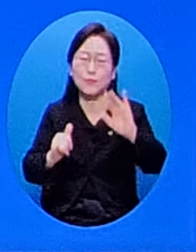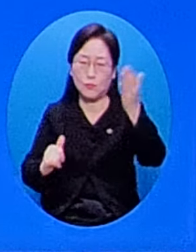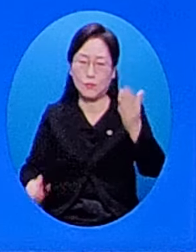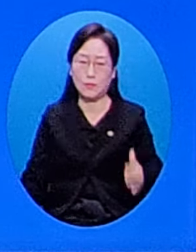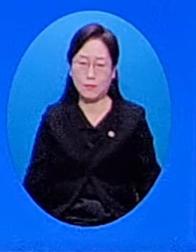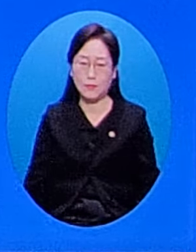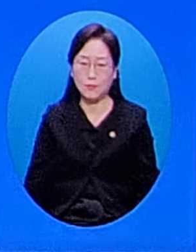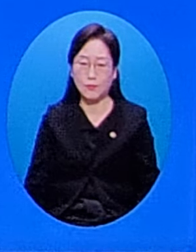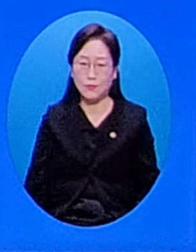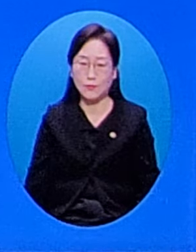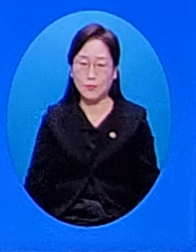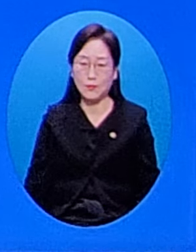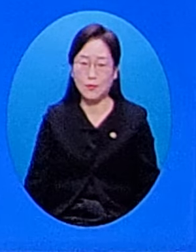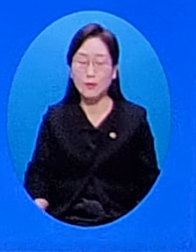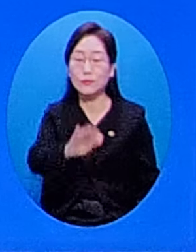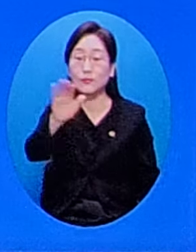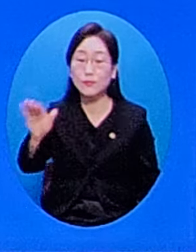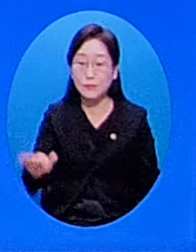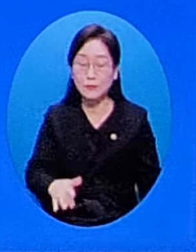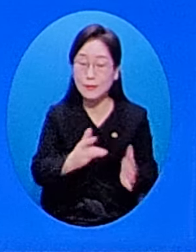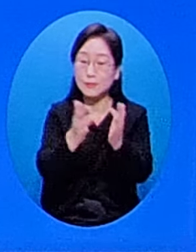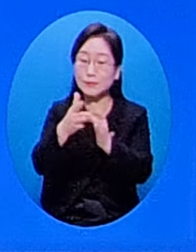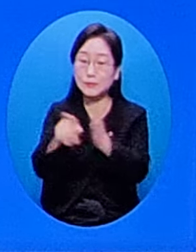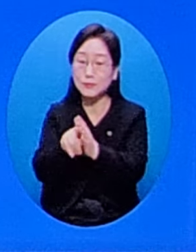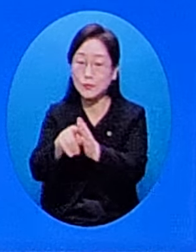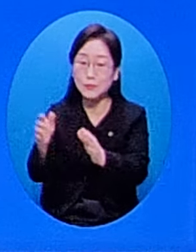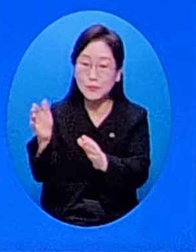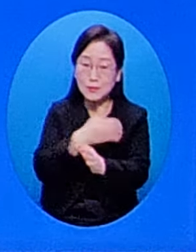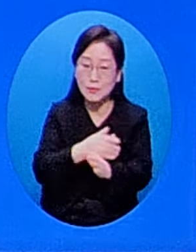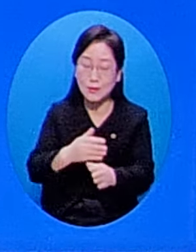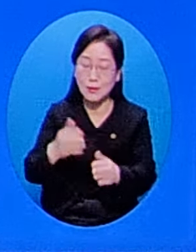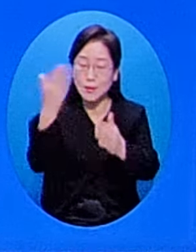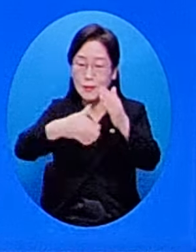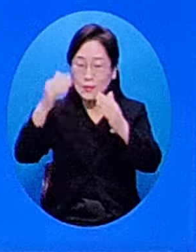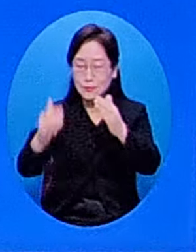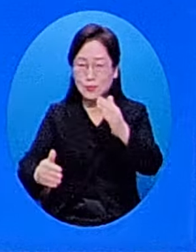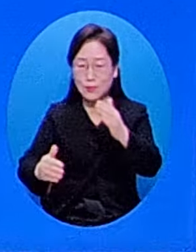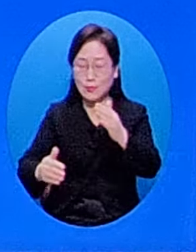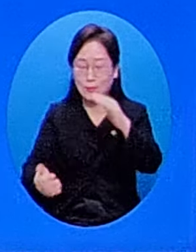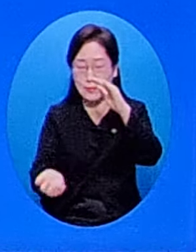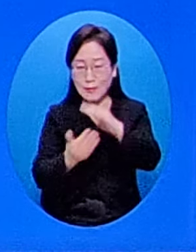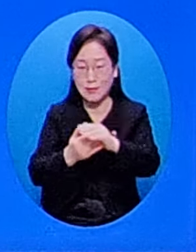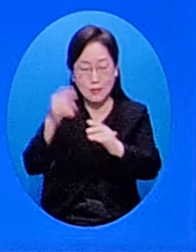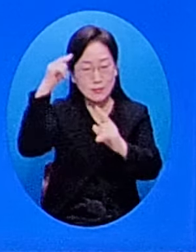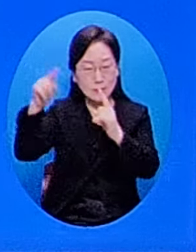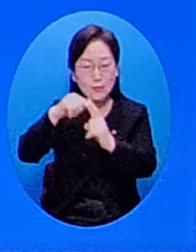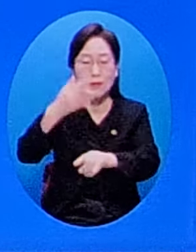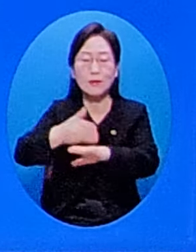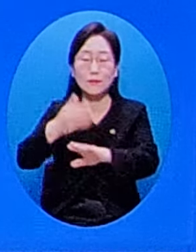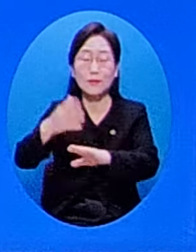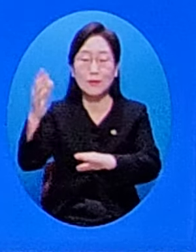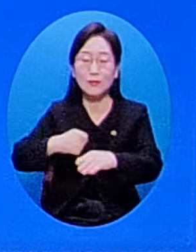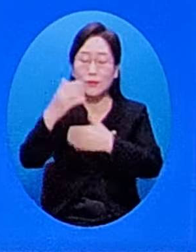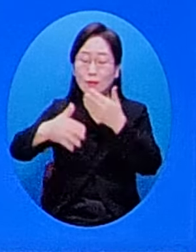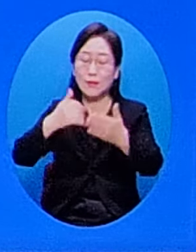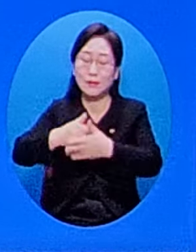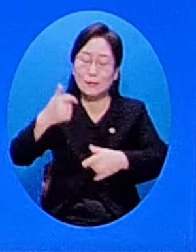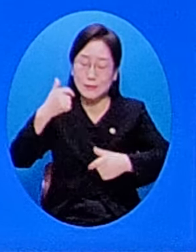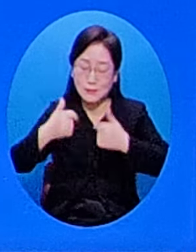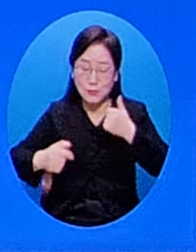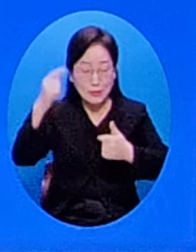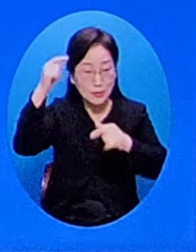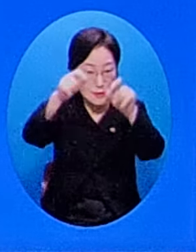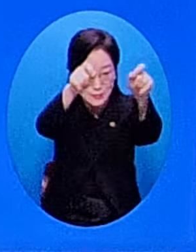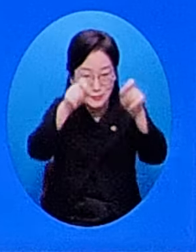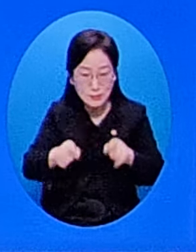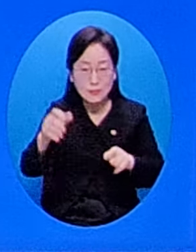것입니다. 그래서 우리는 예수 믿고 나서 절대 긍정, 절대 감사를 보장해서 하나님이 기뻐하시는 생각만 하며 살아가는